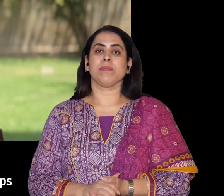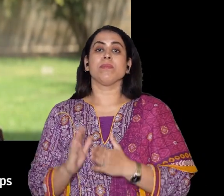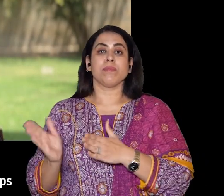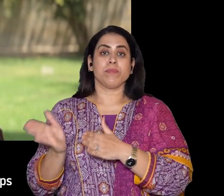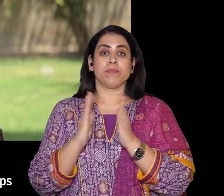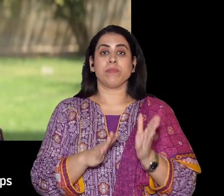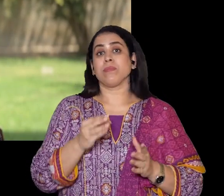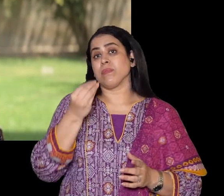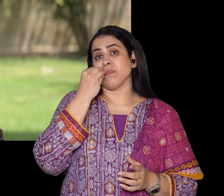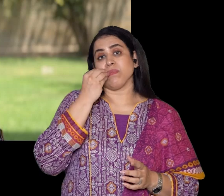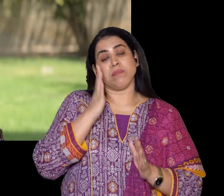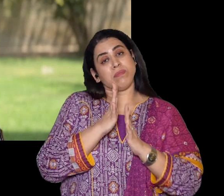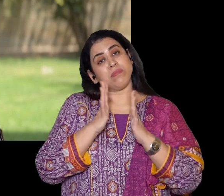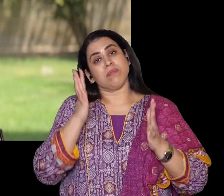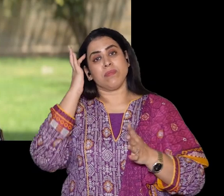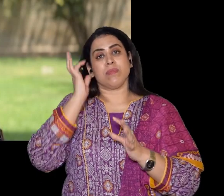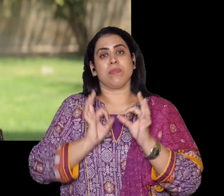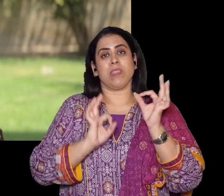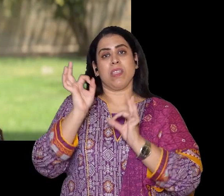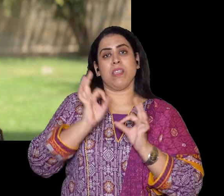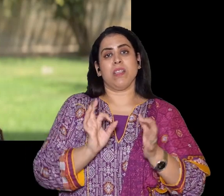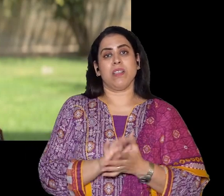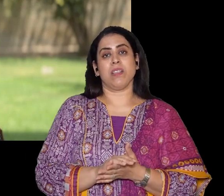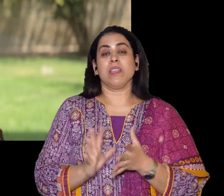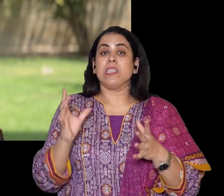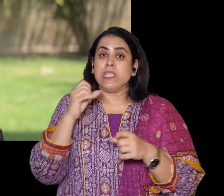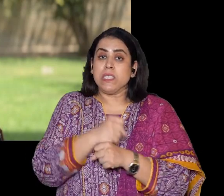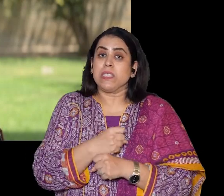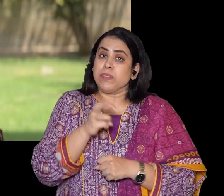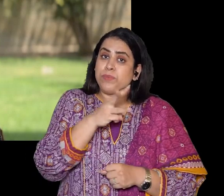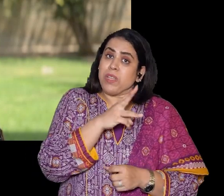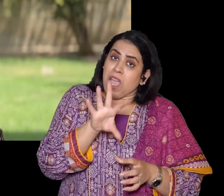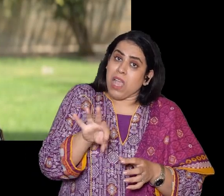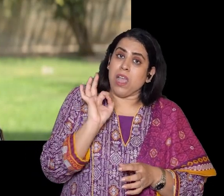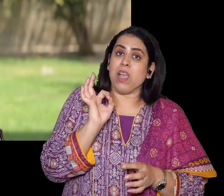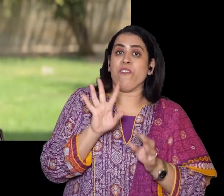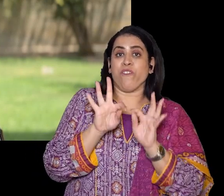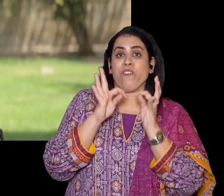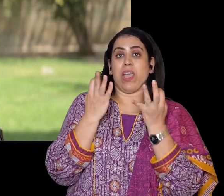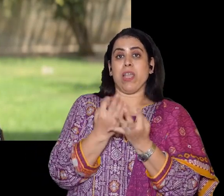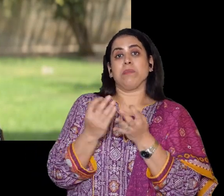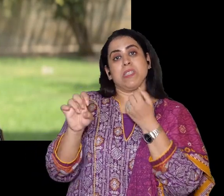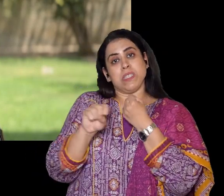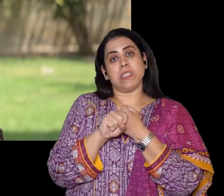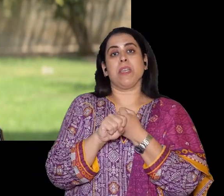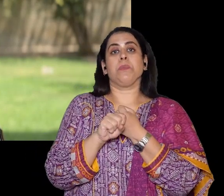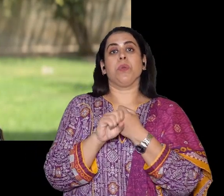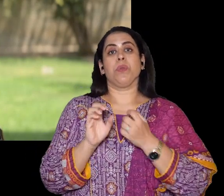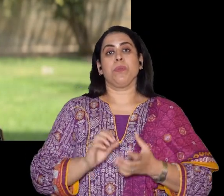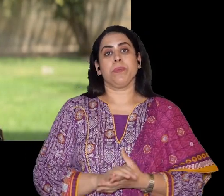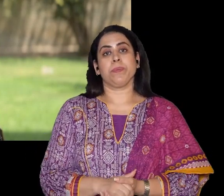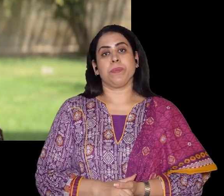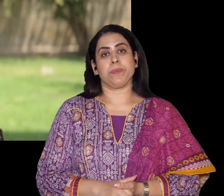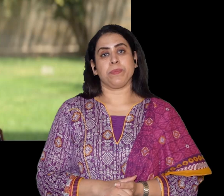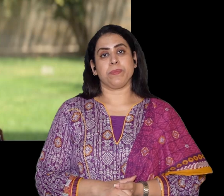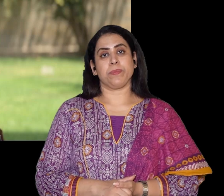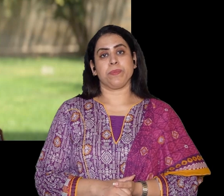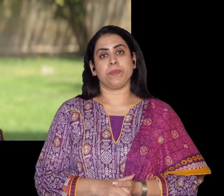दिया है। इसके अलावा मेरी डाइट का बहुत ख्याल रखा गया। ये सब चीज़ें मेरी फैमिली ने मेरे साथ